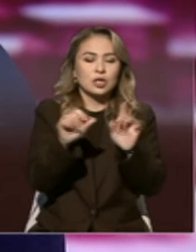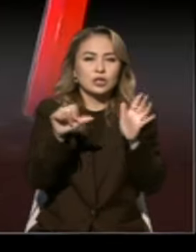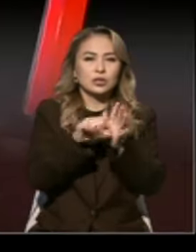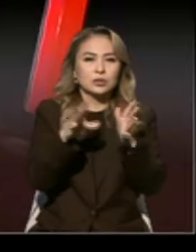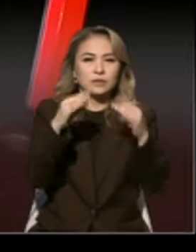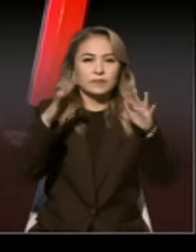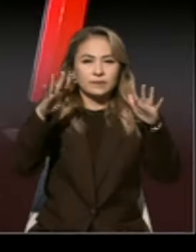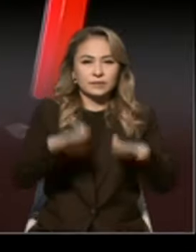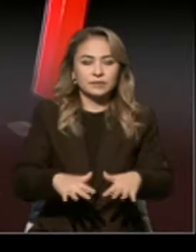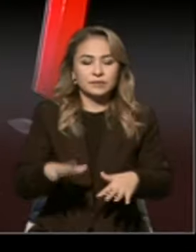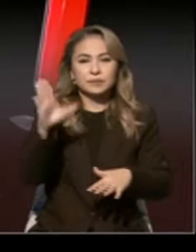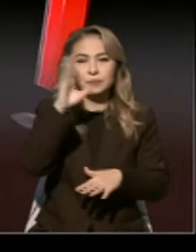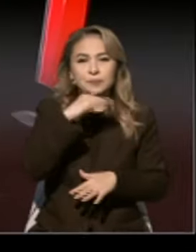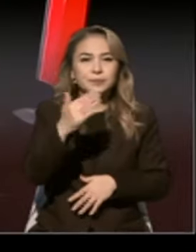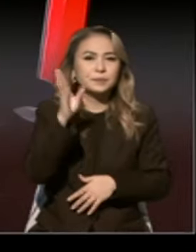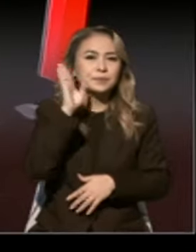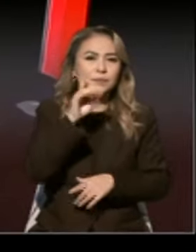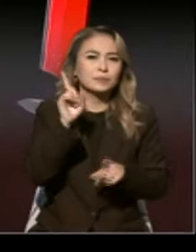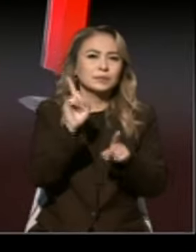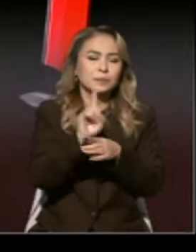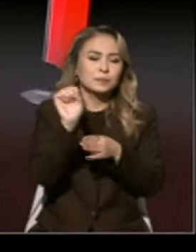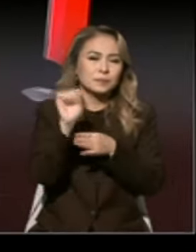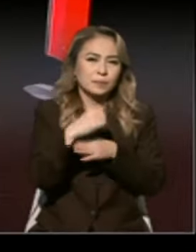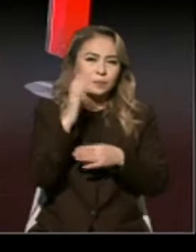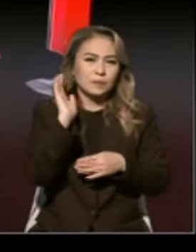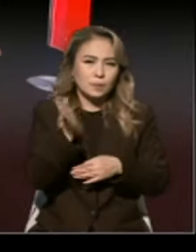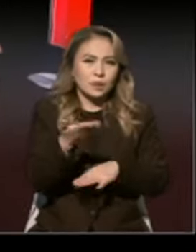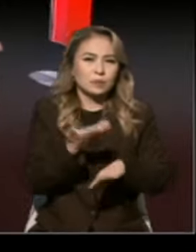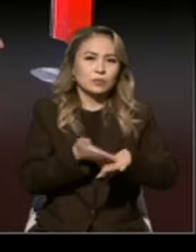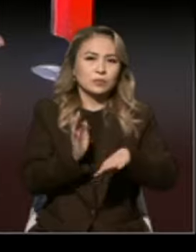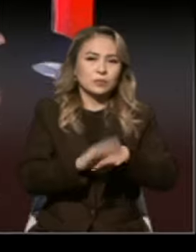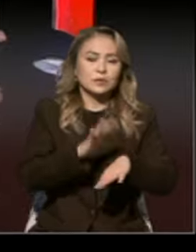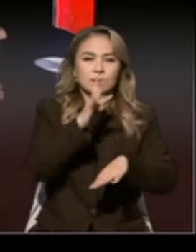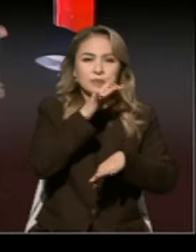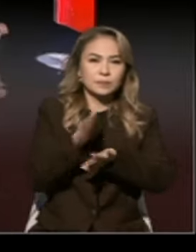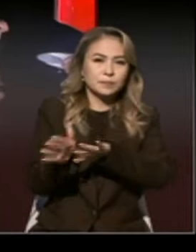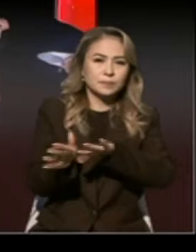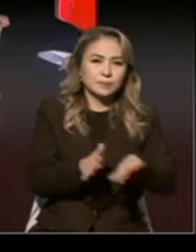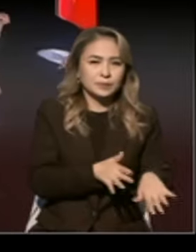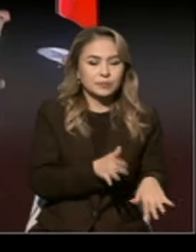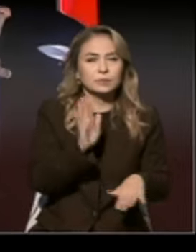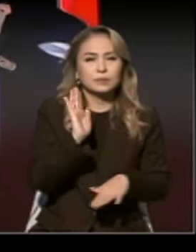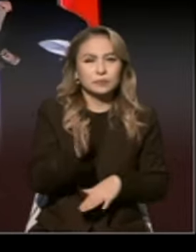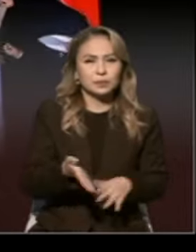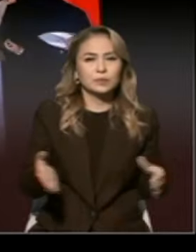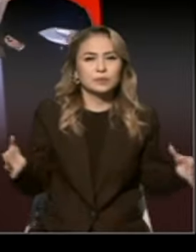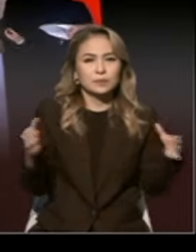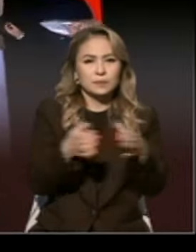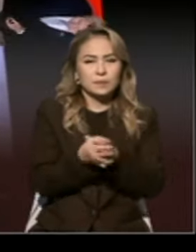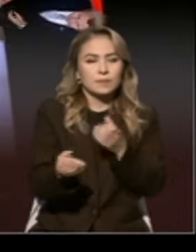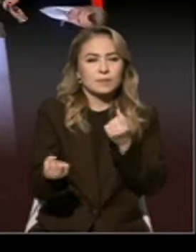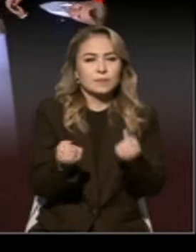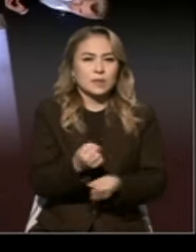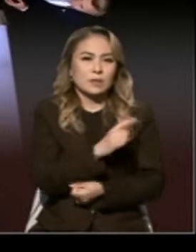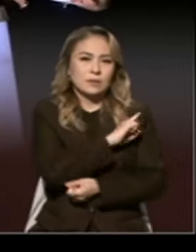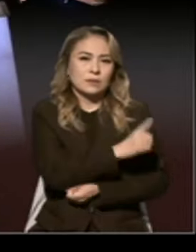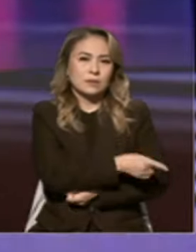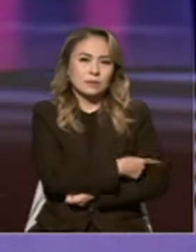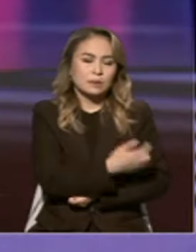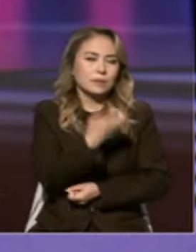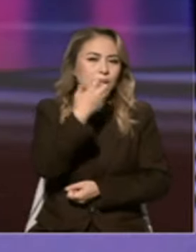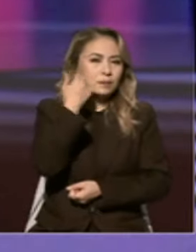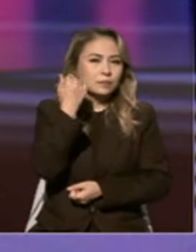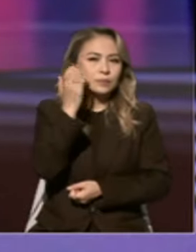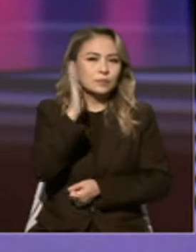демекші, ол бұдан да өтеміз. Бұл қиыншылықты да Алла қаласа бірліктің арқасында, күш біріктірудің арқасында,